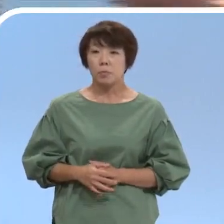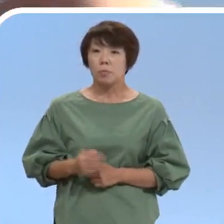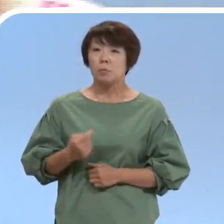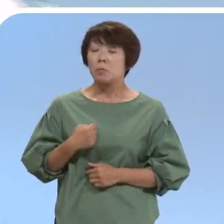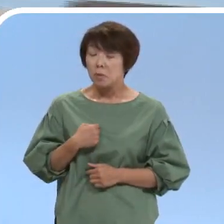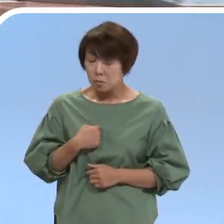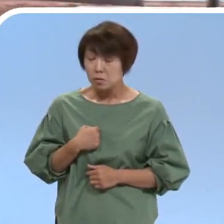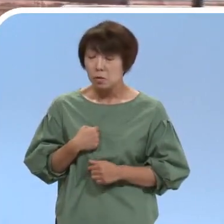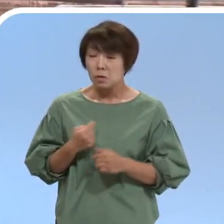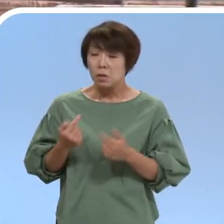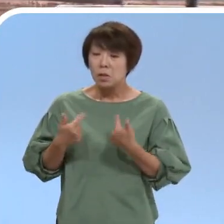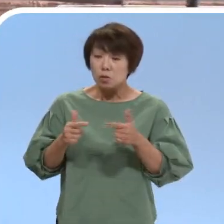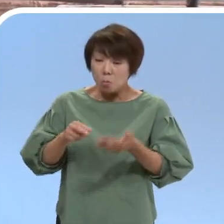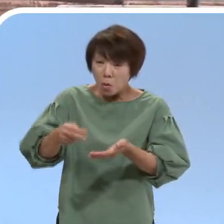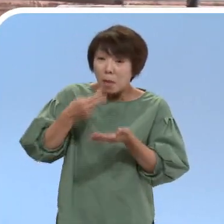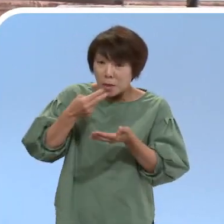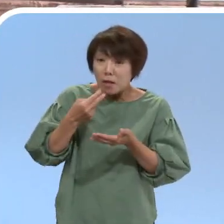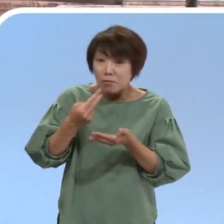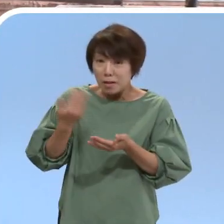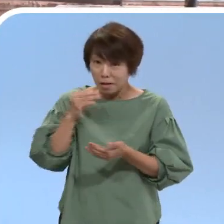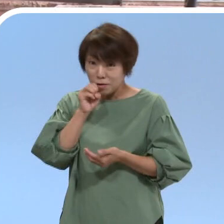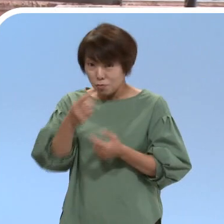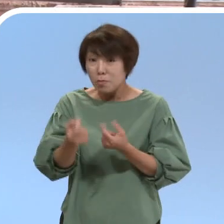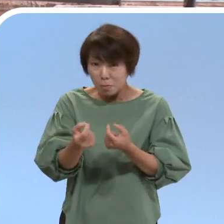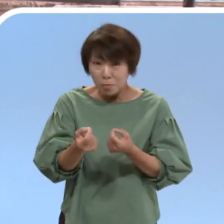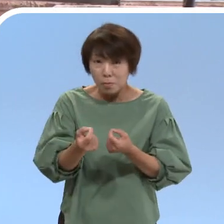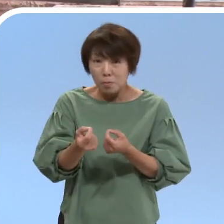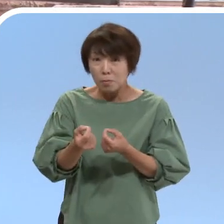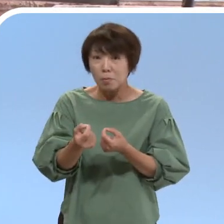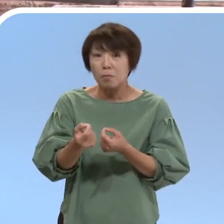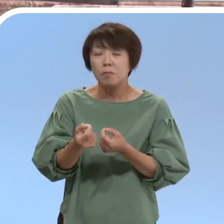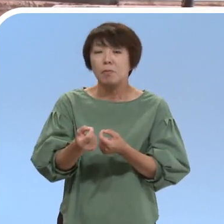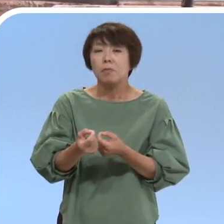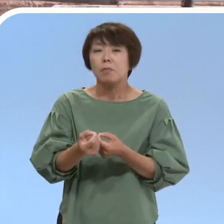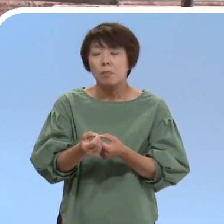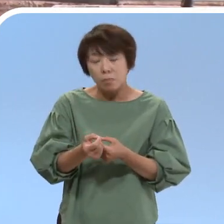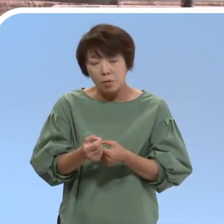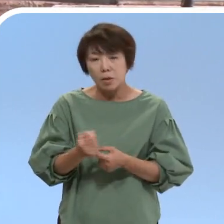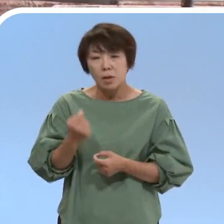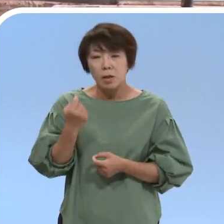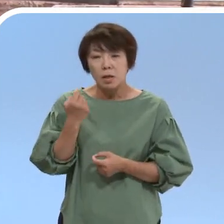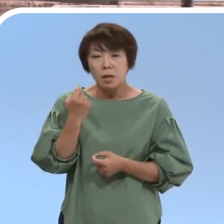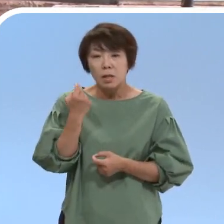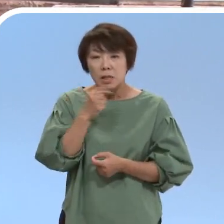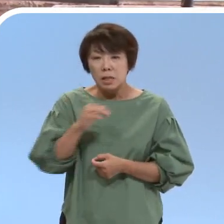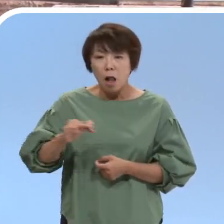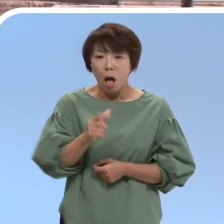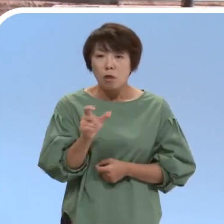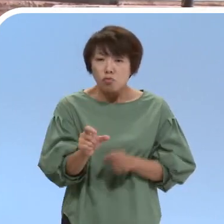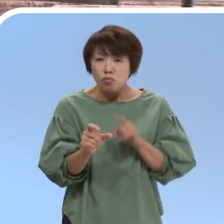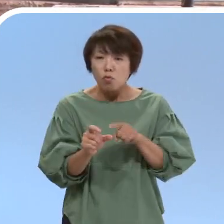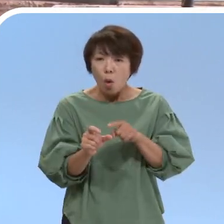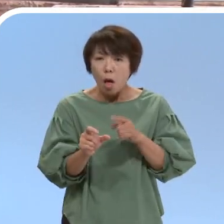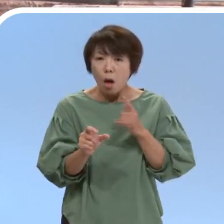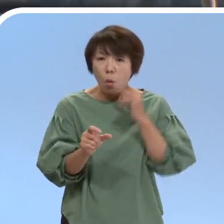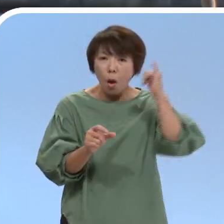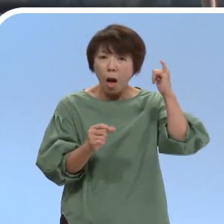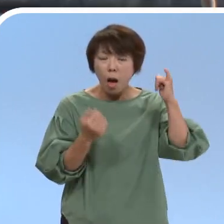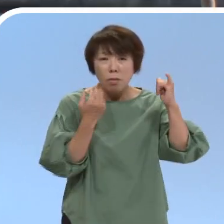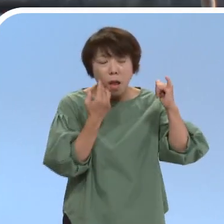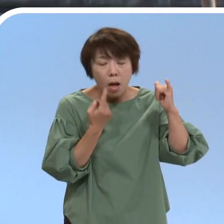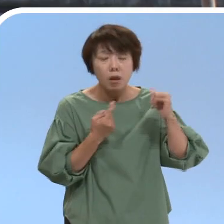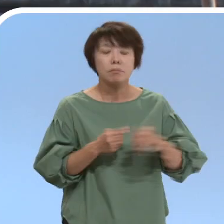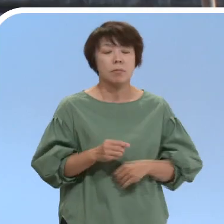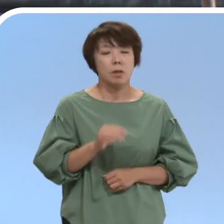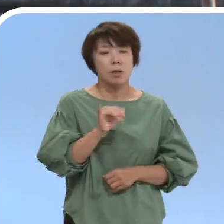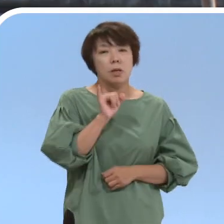ね、いつも食べてるんですって言いましたけど、 はい、 シラスって誰なんですか。 イワ